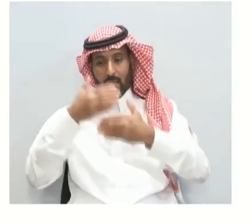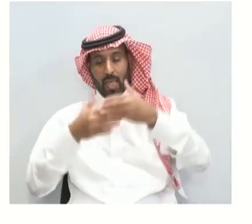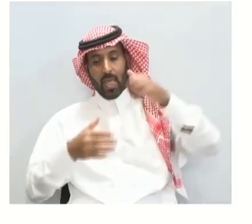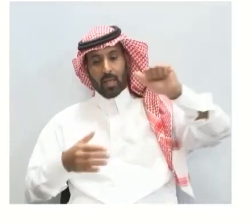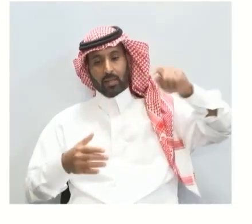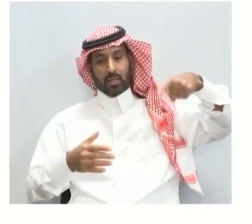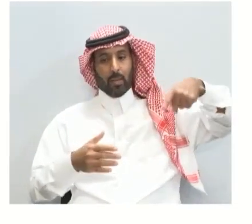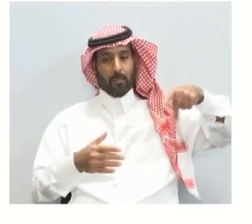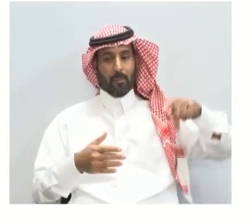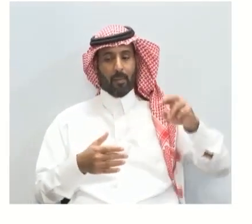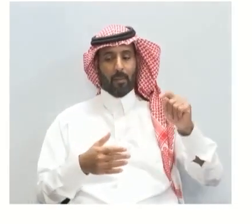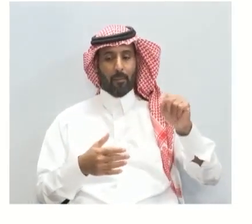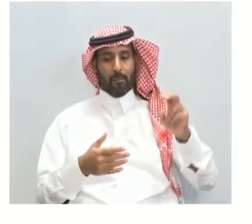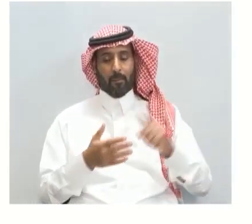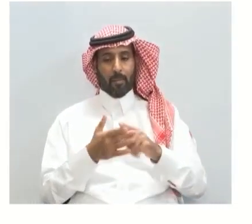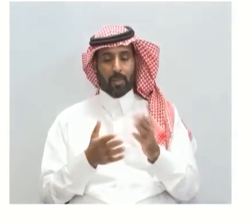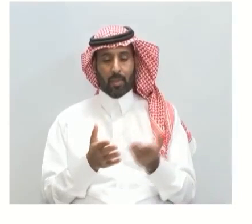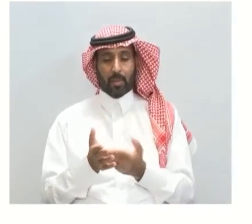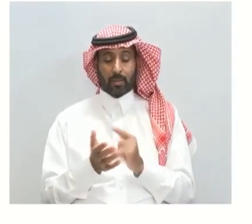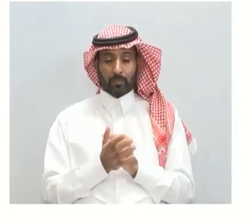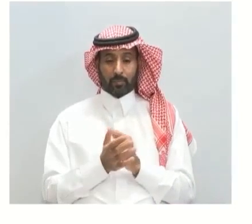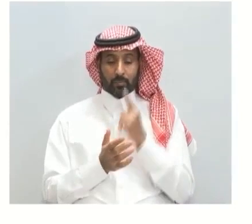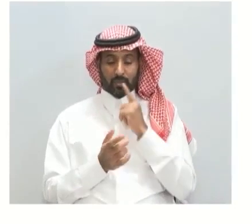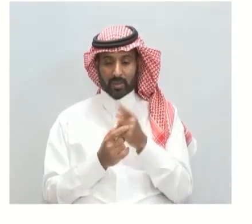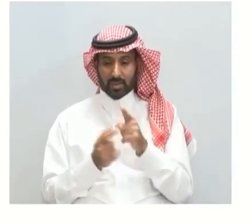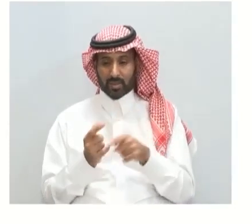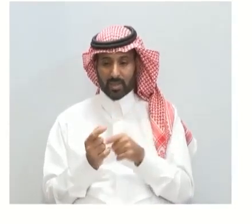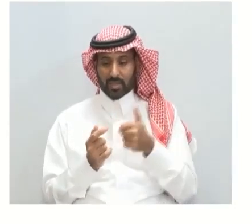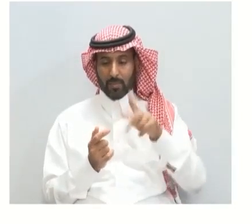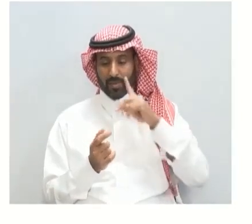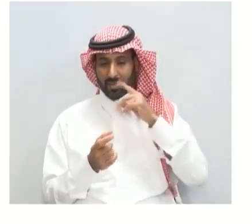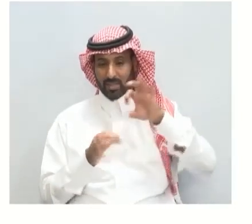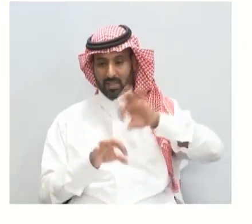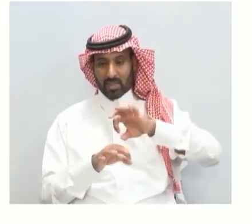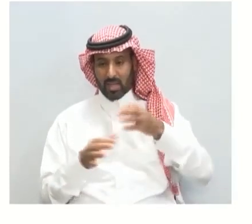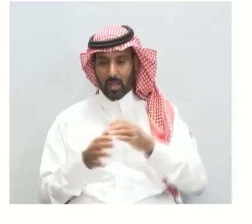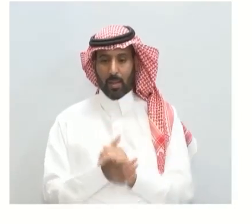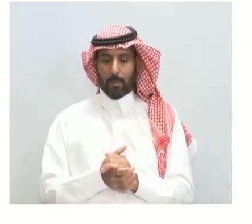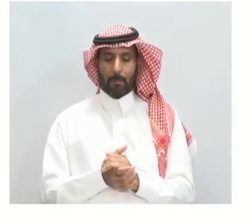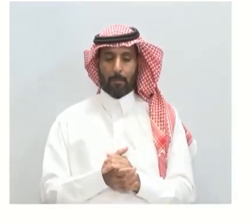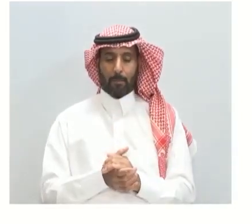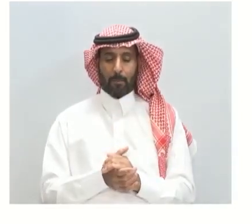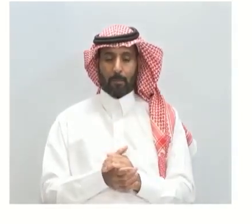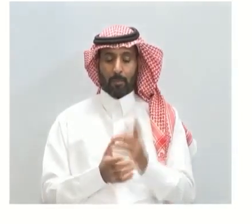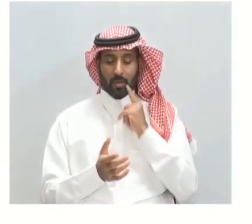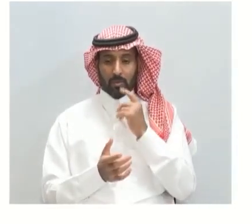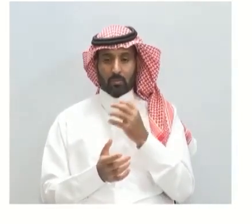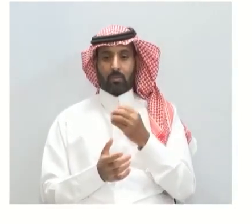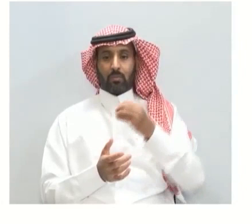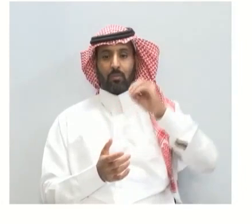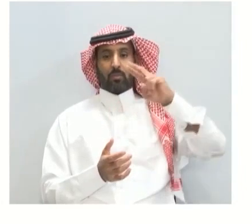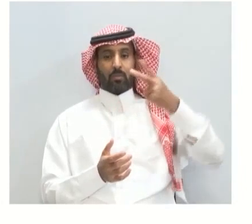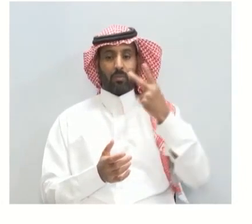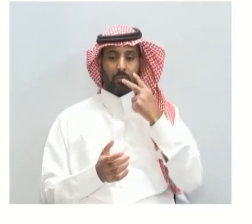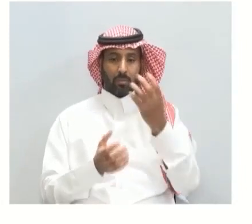ذكرنا قبل قليل بواسطه عمليه العمليه او عمليه الاسموزيه الكيميائيه يعد الاكسجين المستقبل